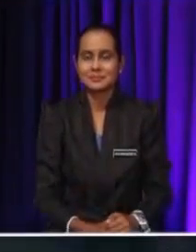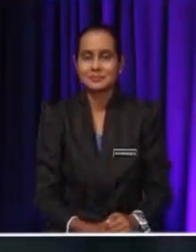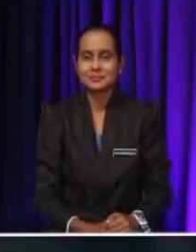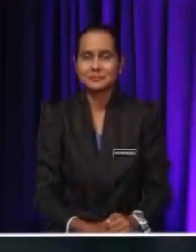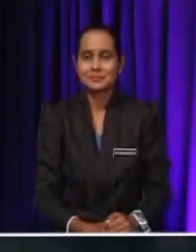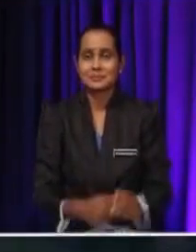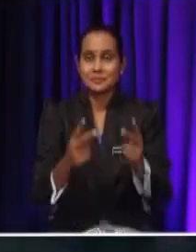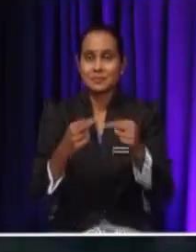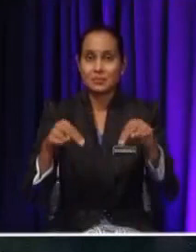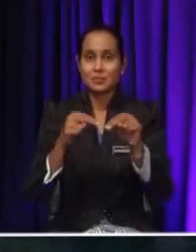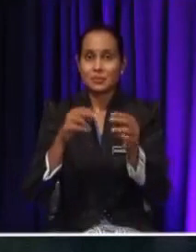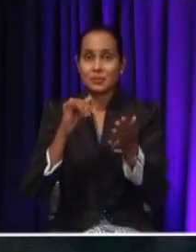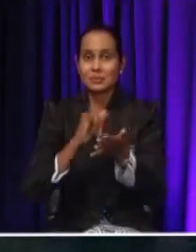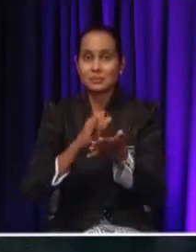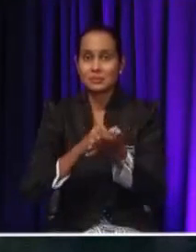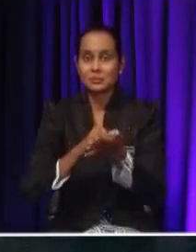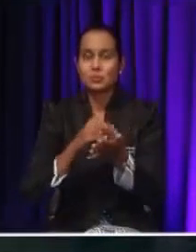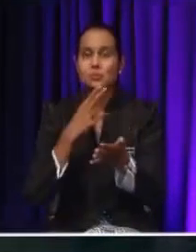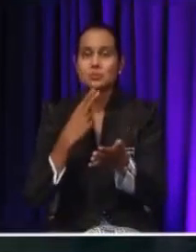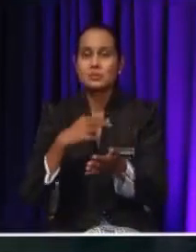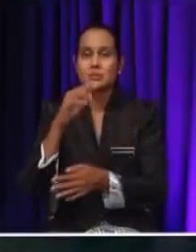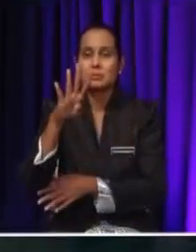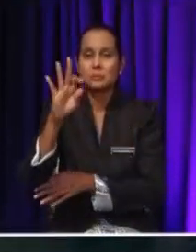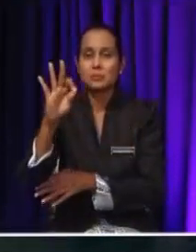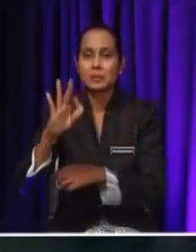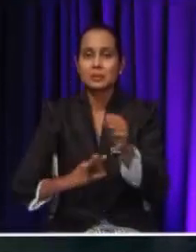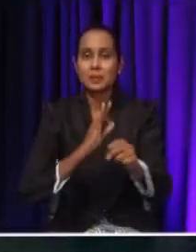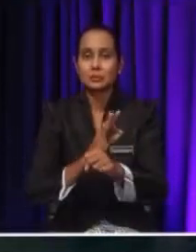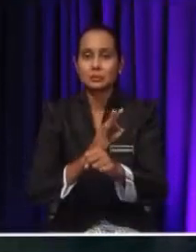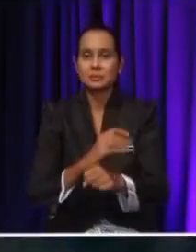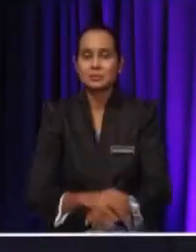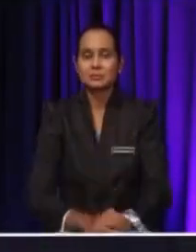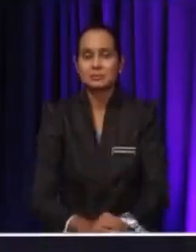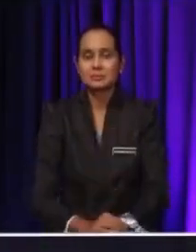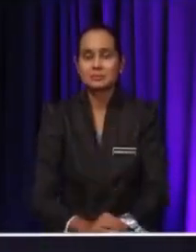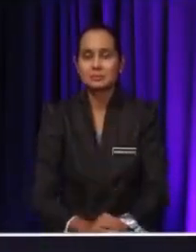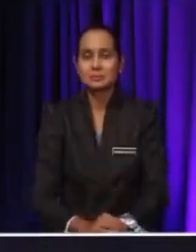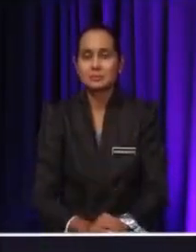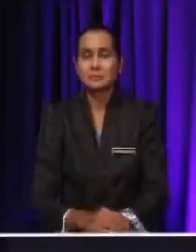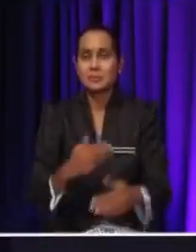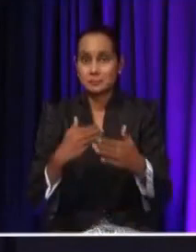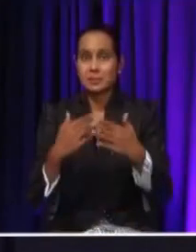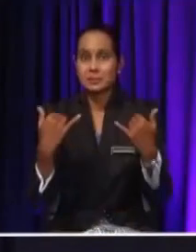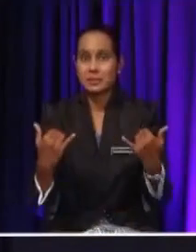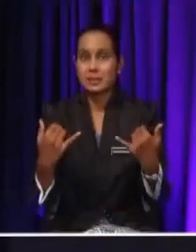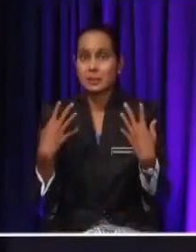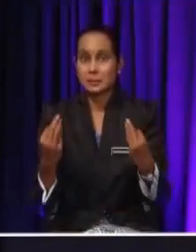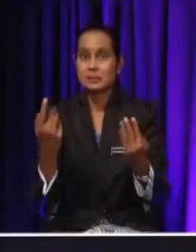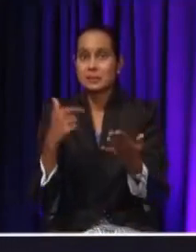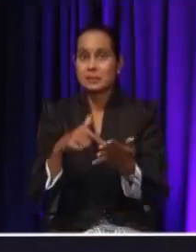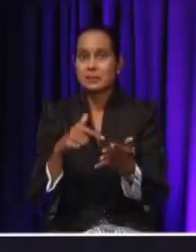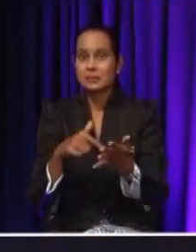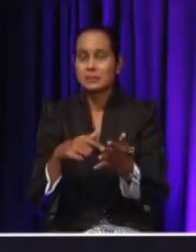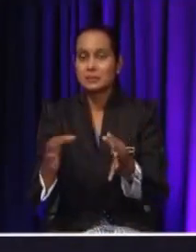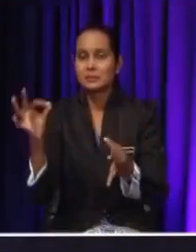tuh berusia 49 tahun 49 tahun Iya betul dan sampai sekarang masih lagi relevan